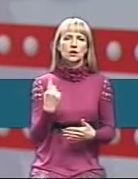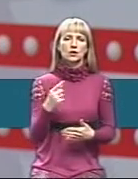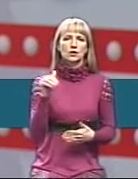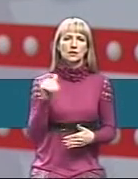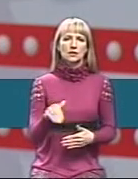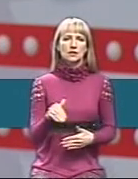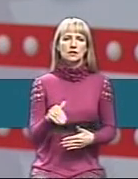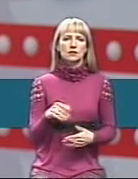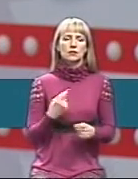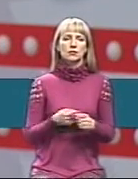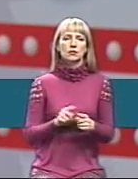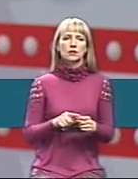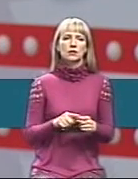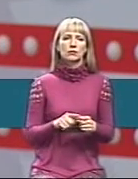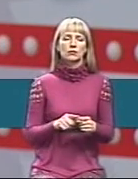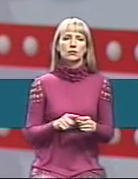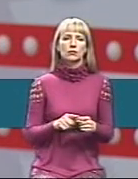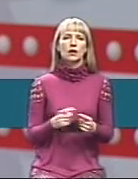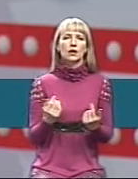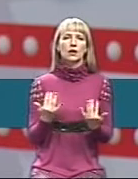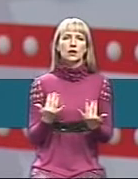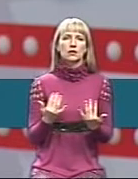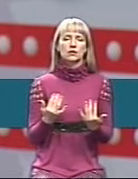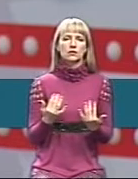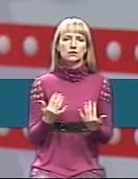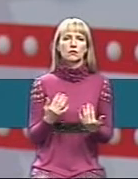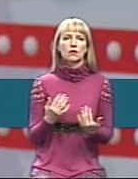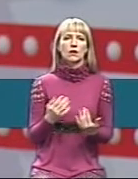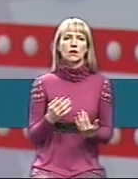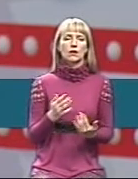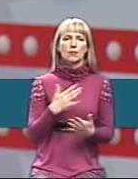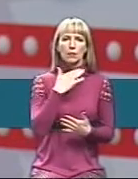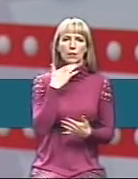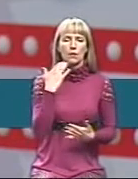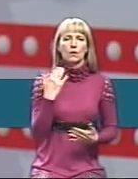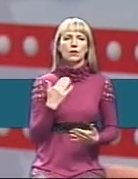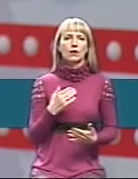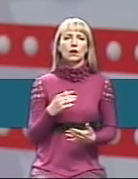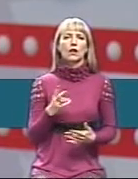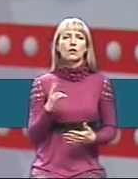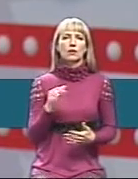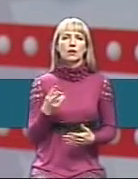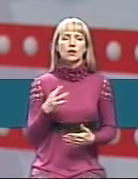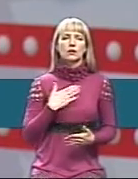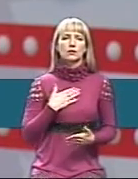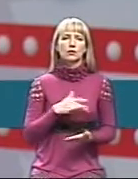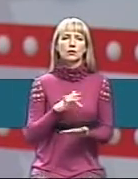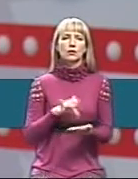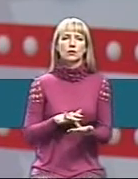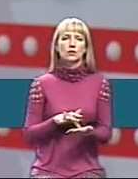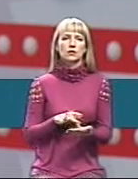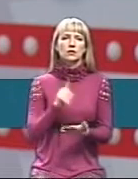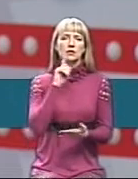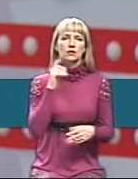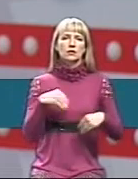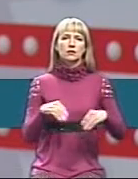21 000. Поэтому, ну, в принципе, количество не маленькое, ну, такое. Но, конечно, для нашего города